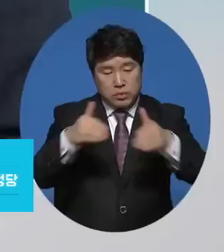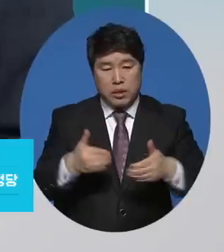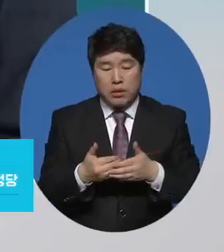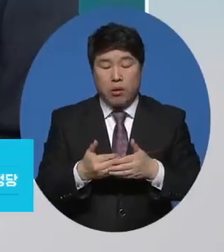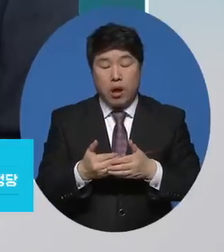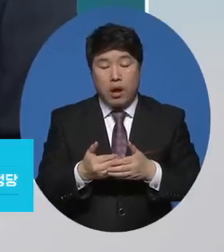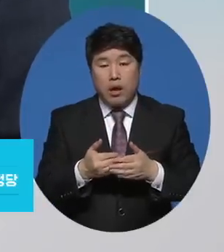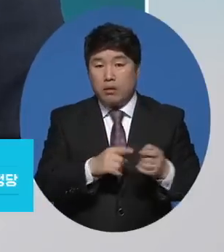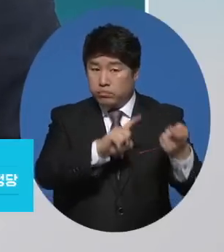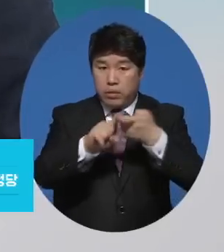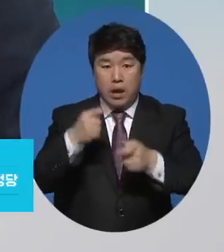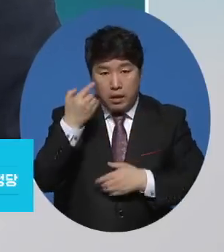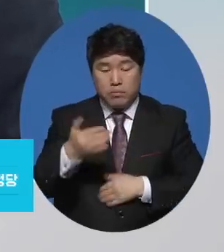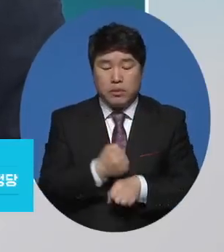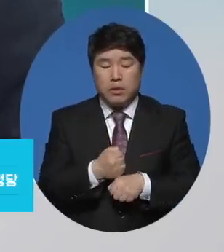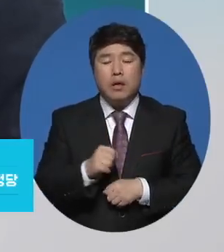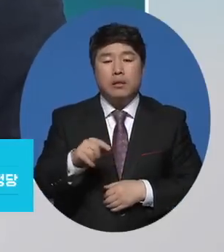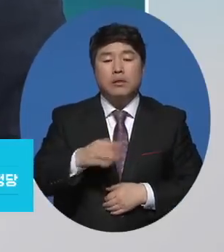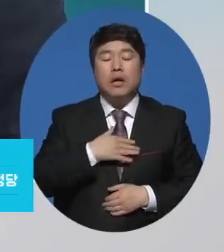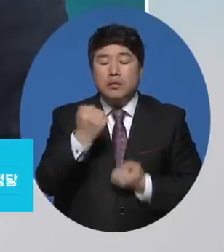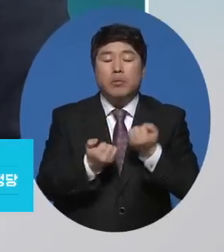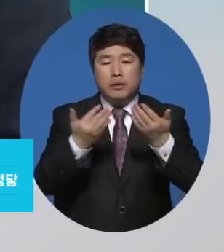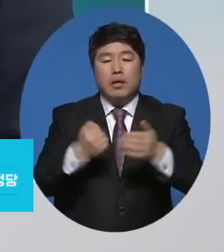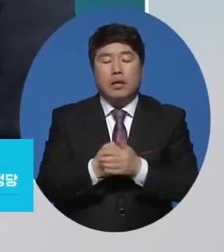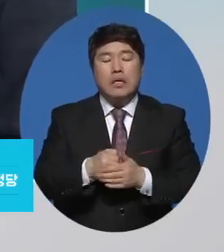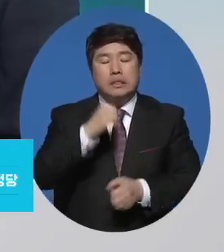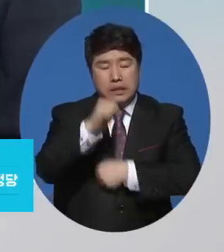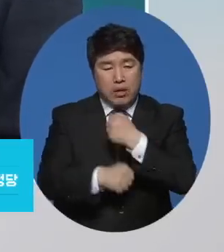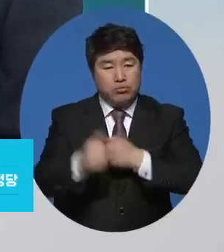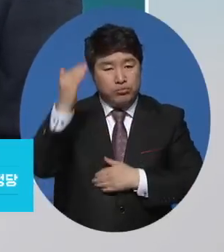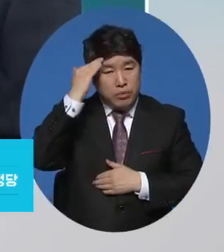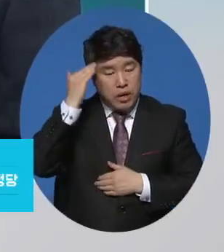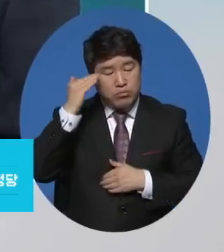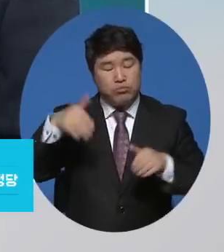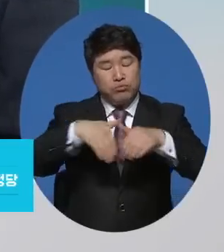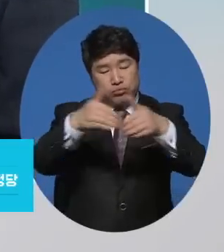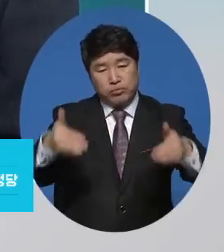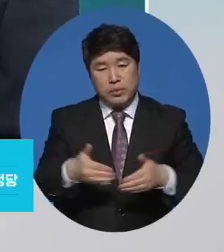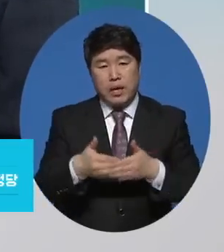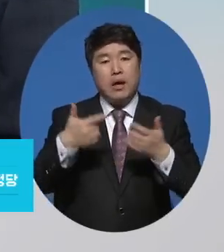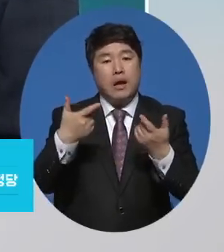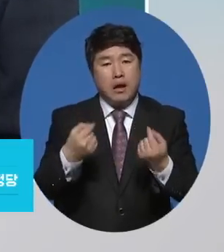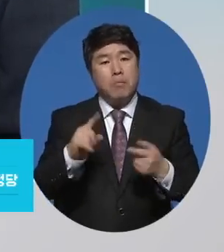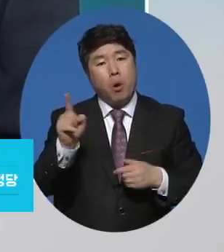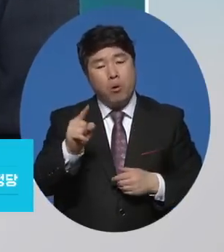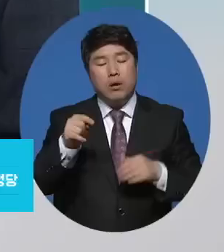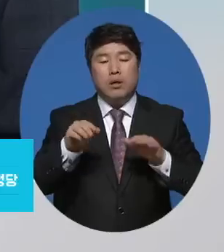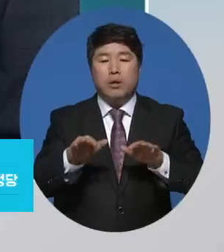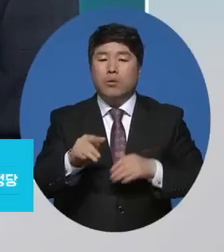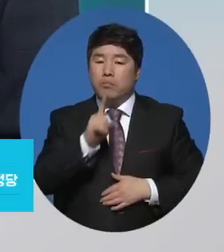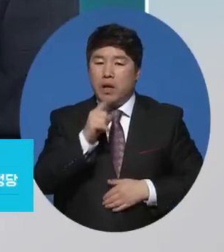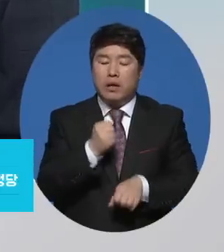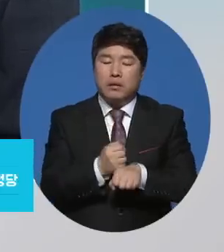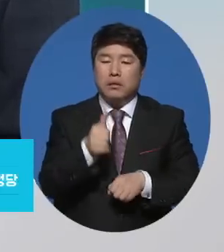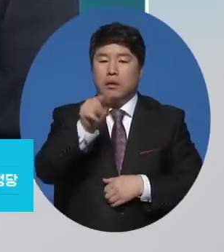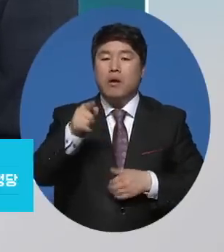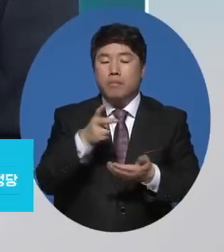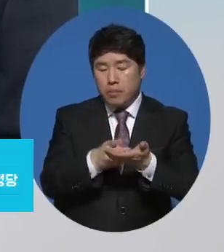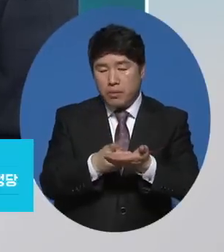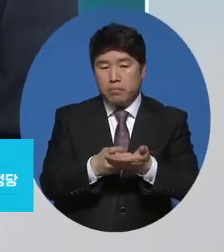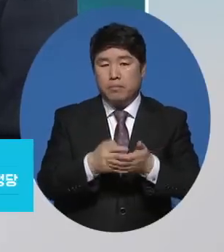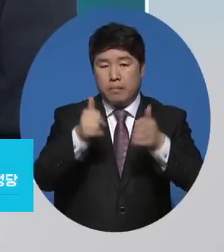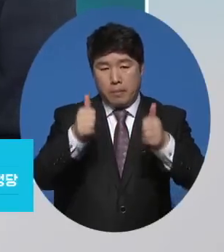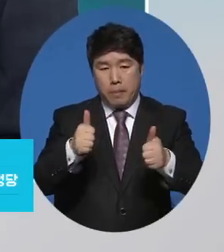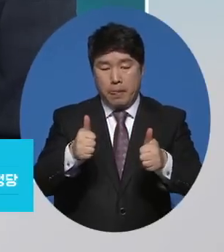드릴게요 자유한국당 같은 경우에는 지금 그 소위 말하는 헌법 재판소 결정에